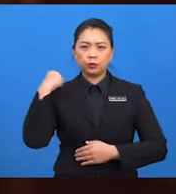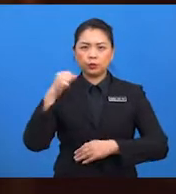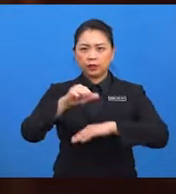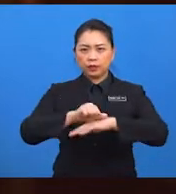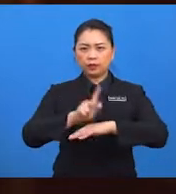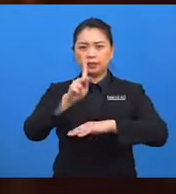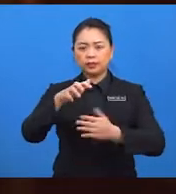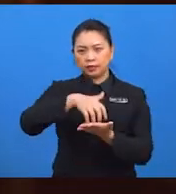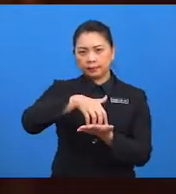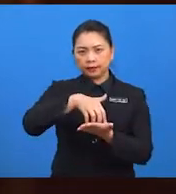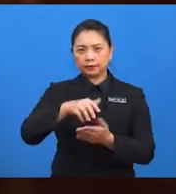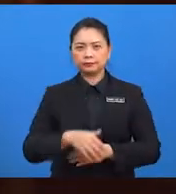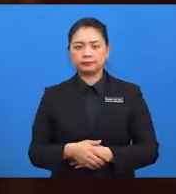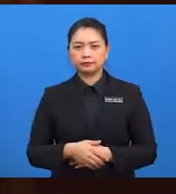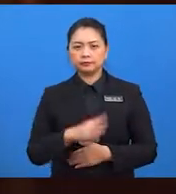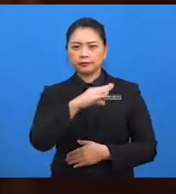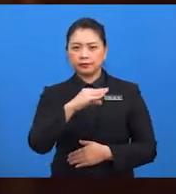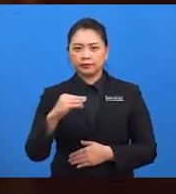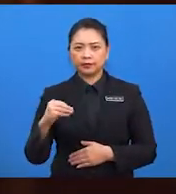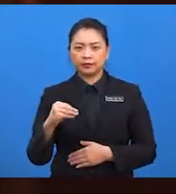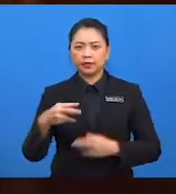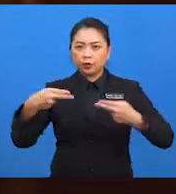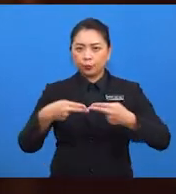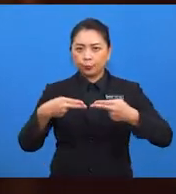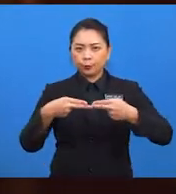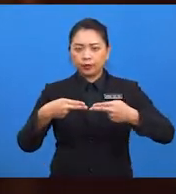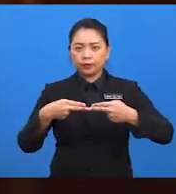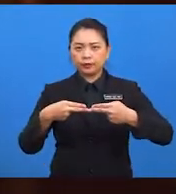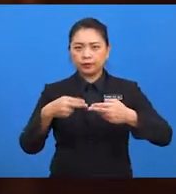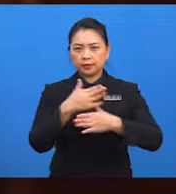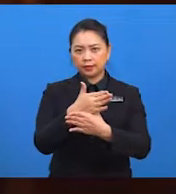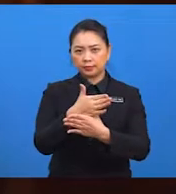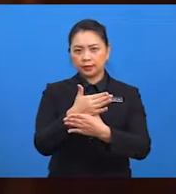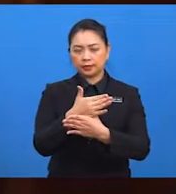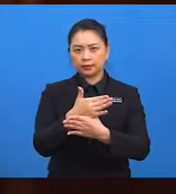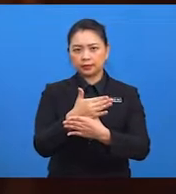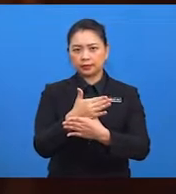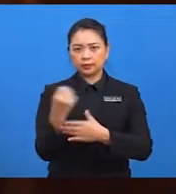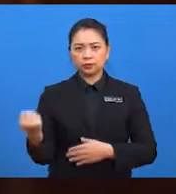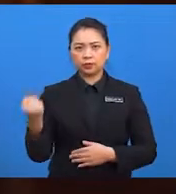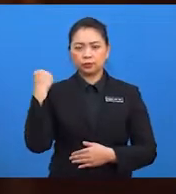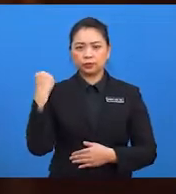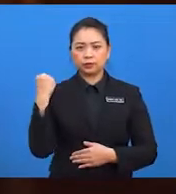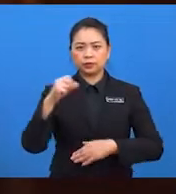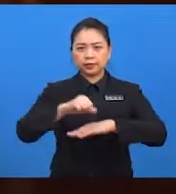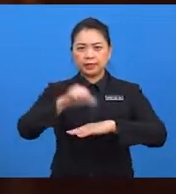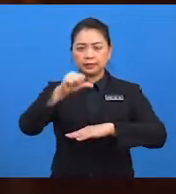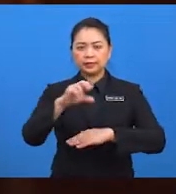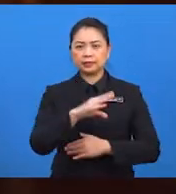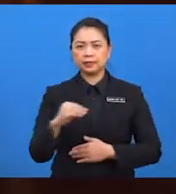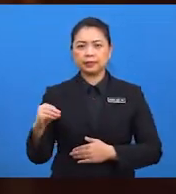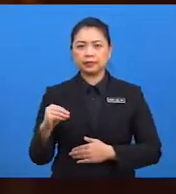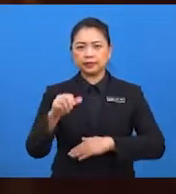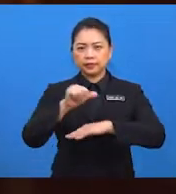kuat, alkali lemah dan hubungan antara kekuatan